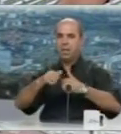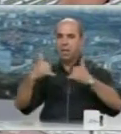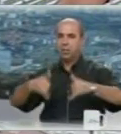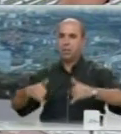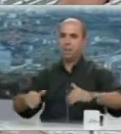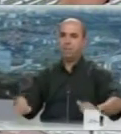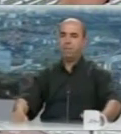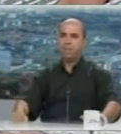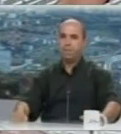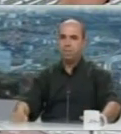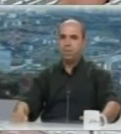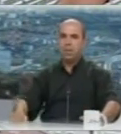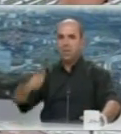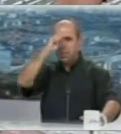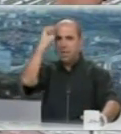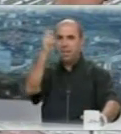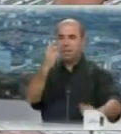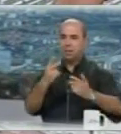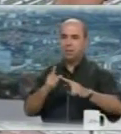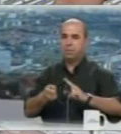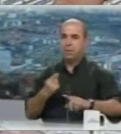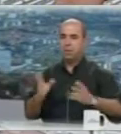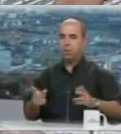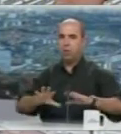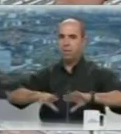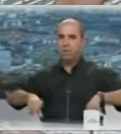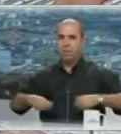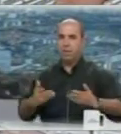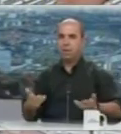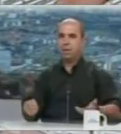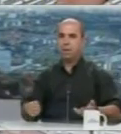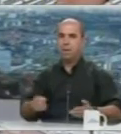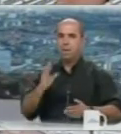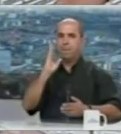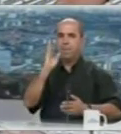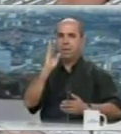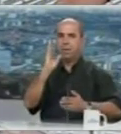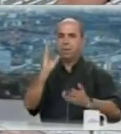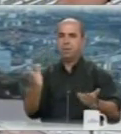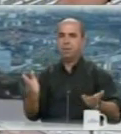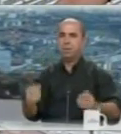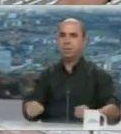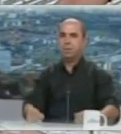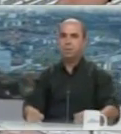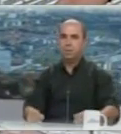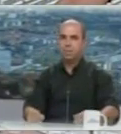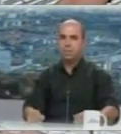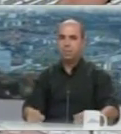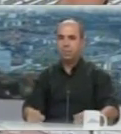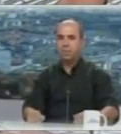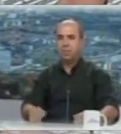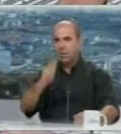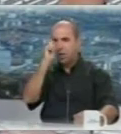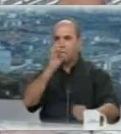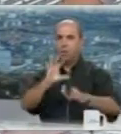وأيضا تحية خاصة لعائلة بيتيوي هكذا عائلة بيتيوي نحييهم وحييكم أنتم